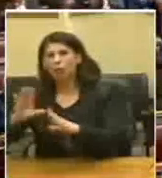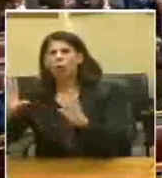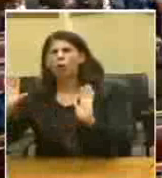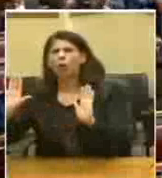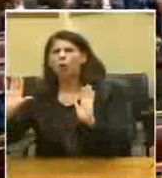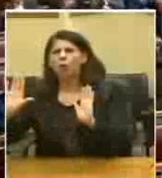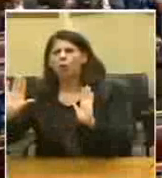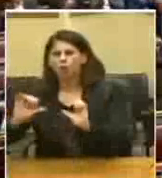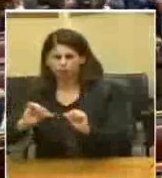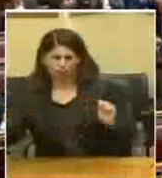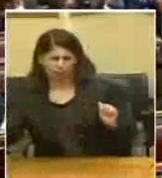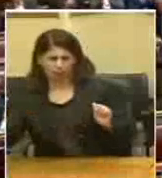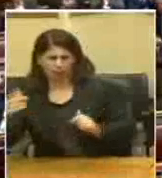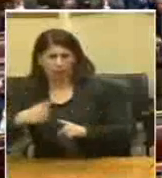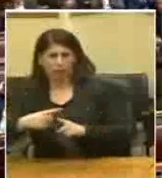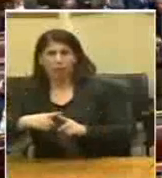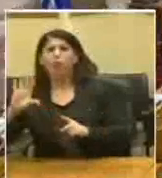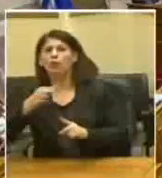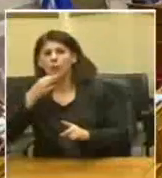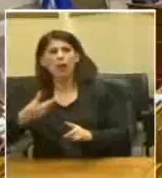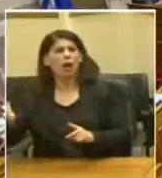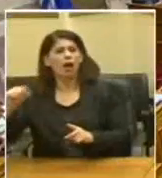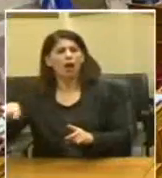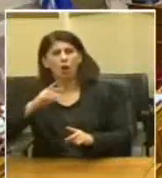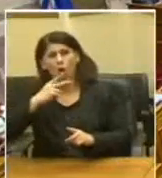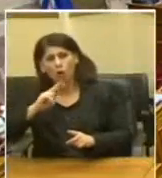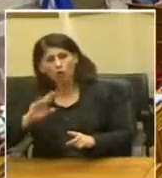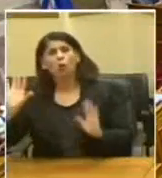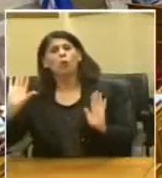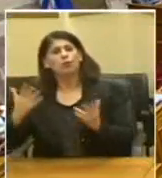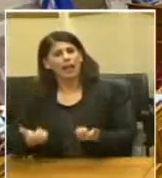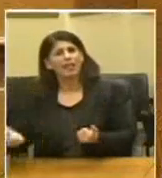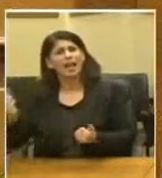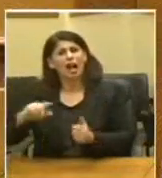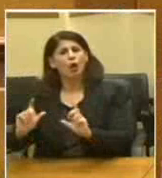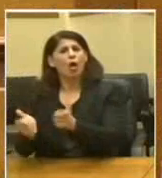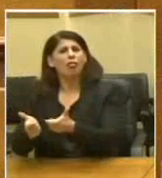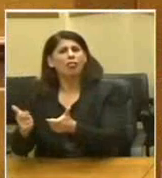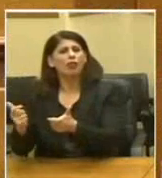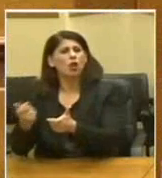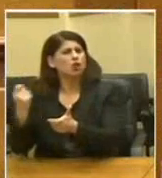αποσχιστικές τάσεις έχουν, ούτε μιλούν άλλη γλώσσα, ούτε έχουν άλλη εθνότητα.